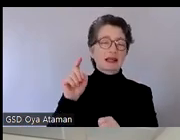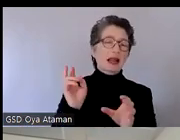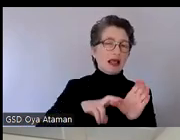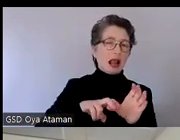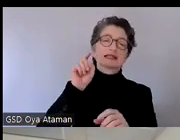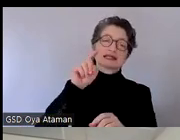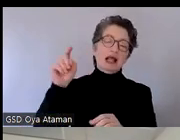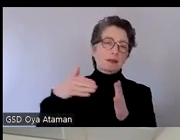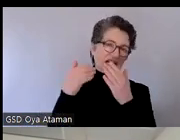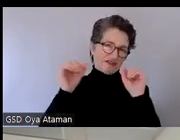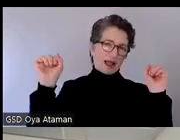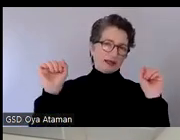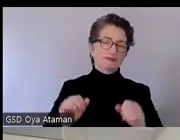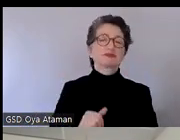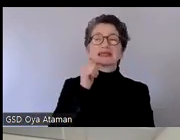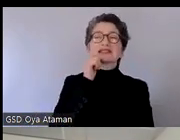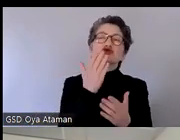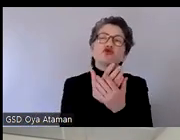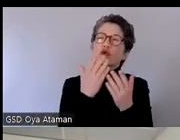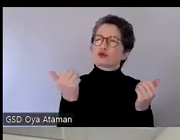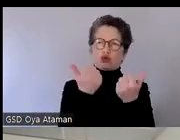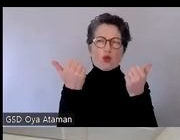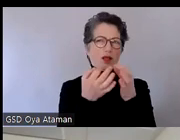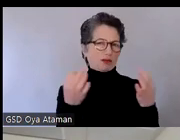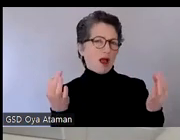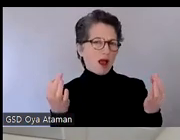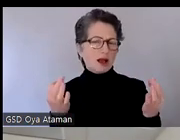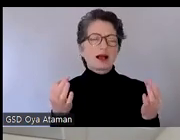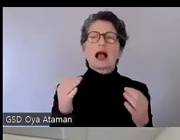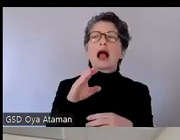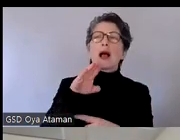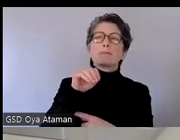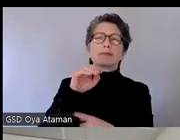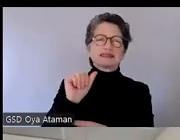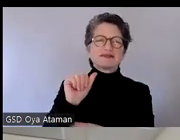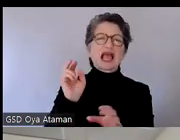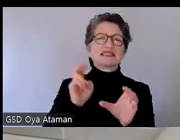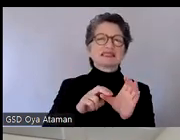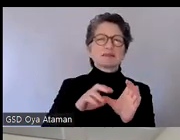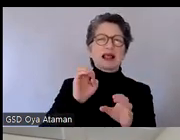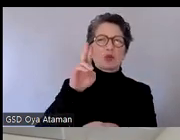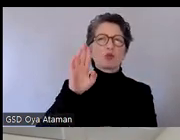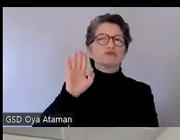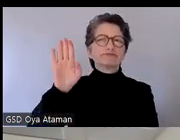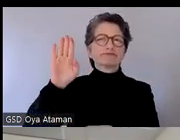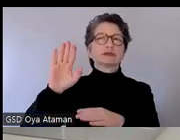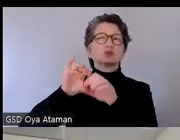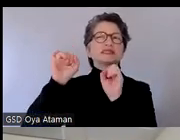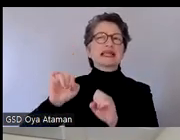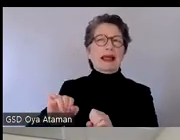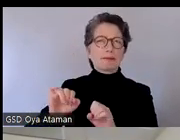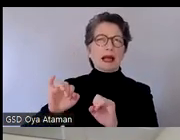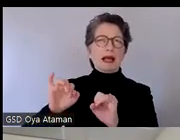beschäftigt. Wir hatten gestern schon einen wunderbaren Tag, wo wir mit Microsoft Accessible EU und ERP DACH das Thema aufgegriffen